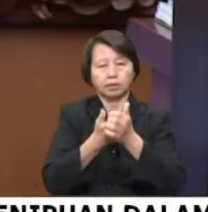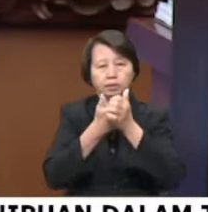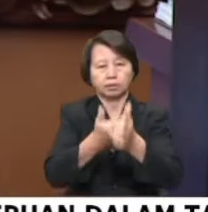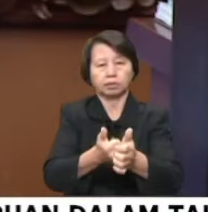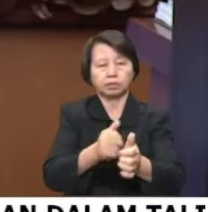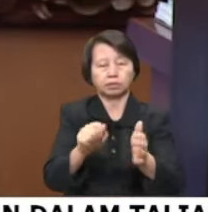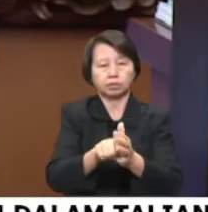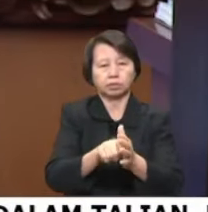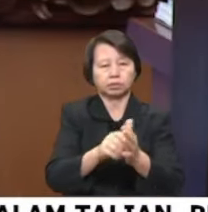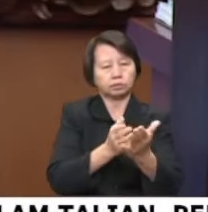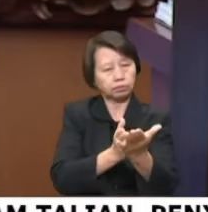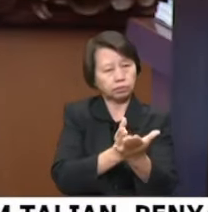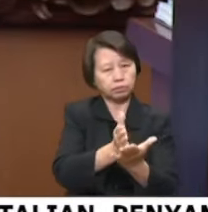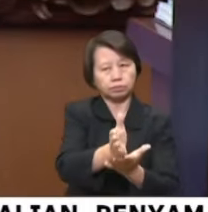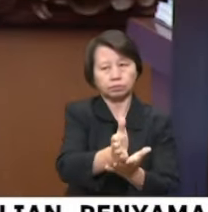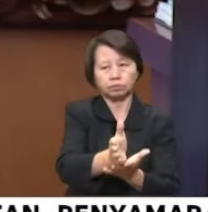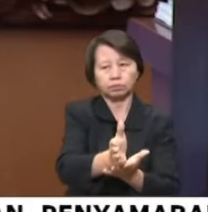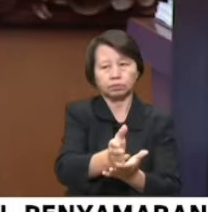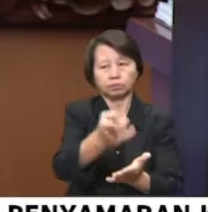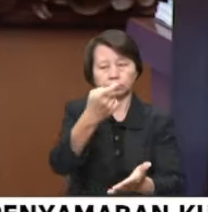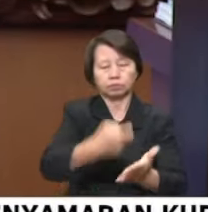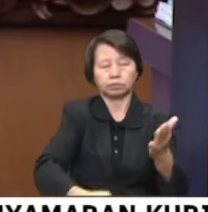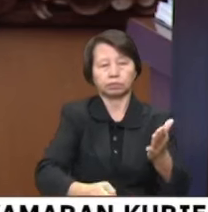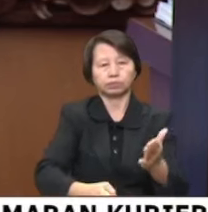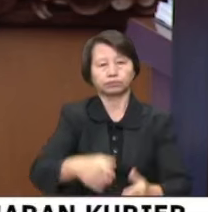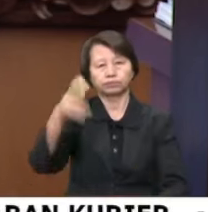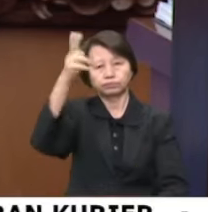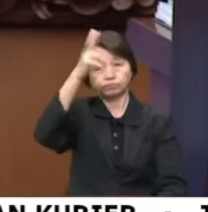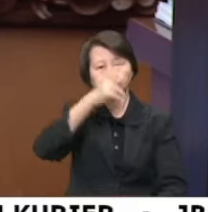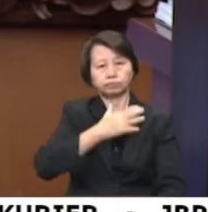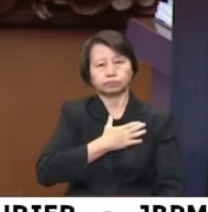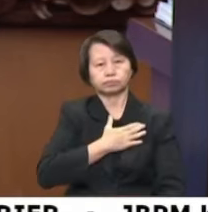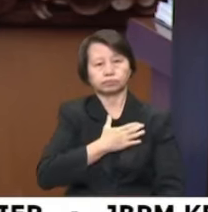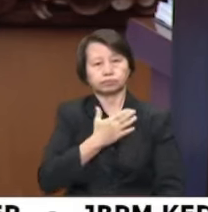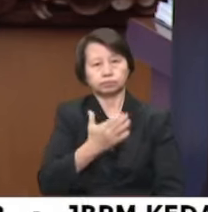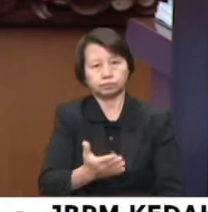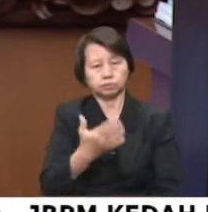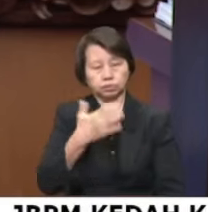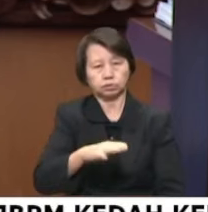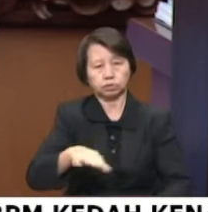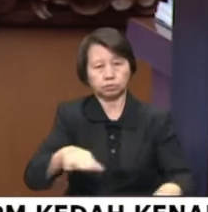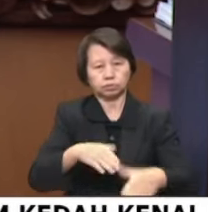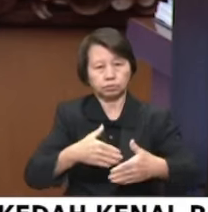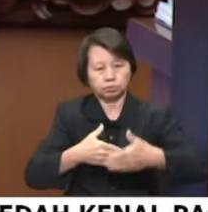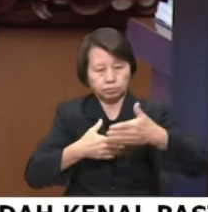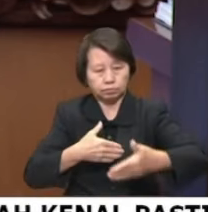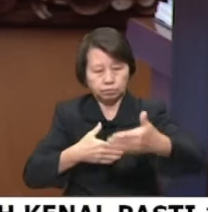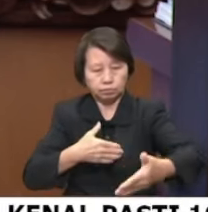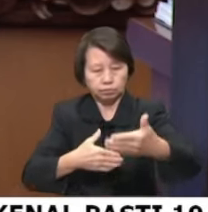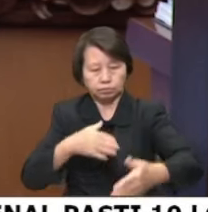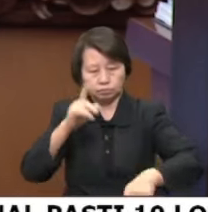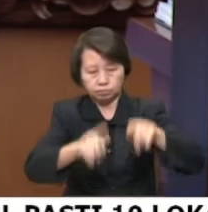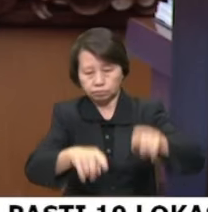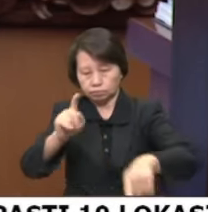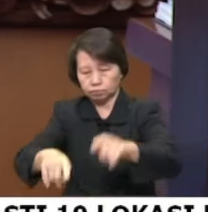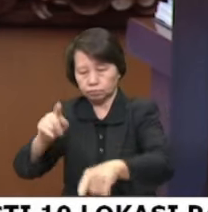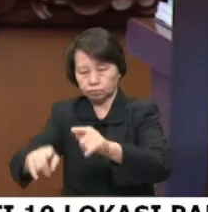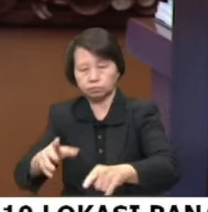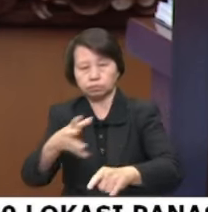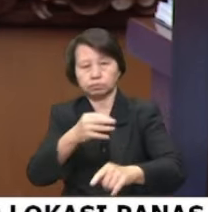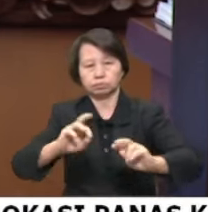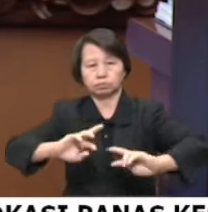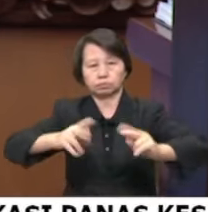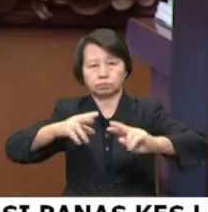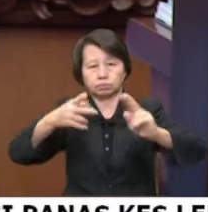dan ketulusan cukai. Kerajaan komited dan telah mengambil langkah-langkah untuk mempelbagaikan dan